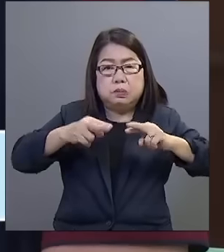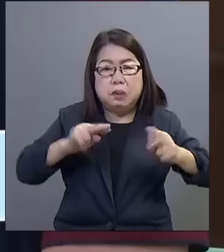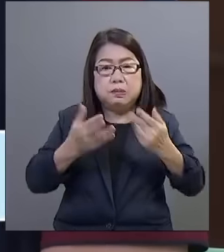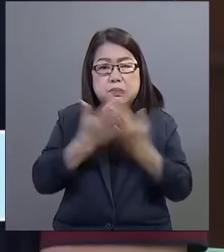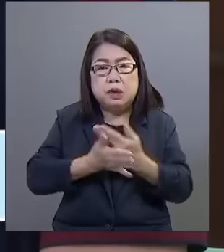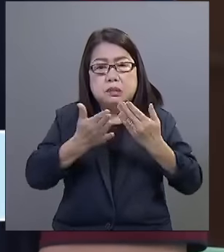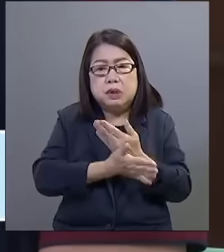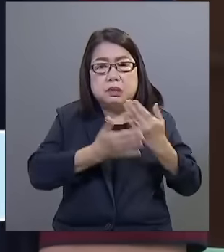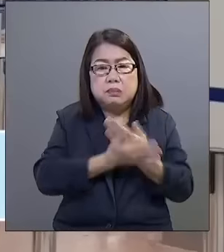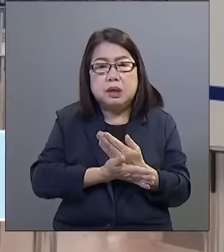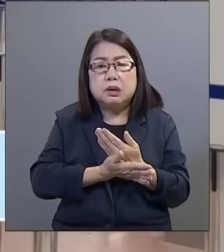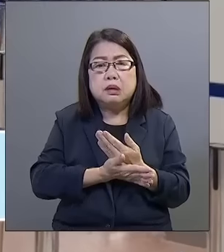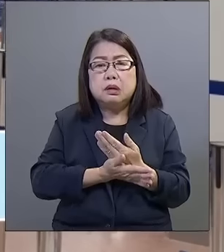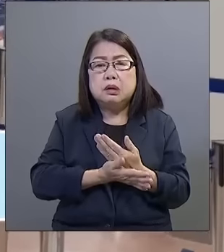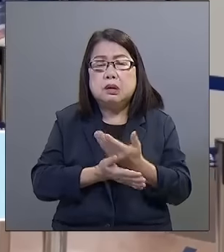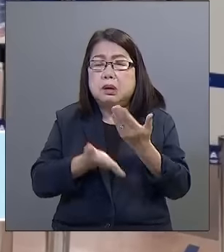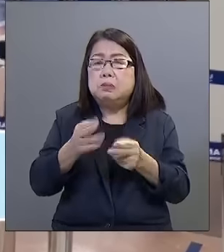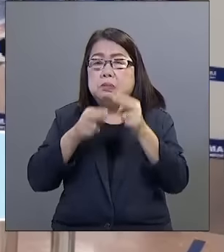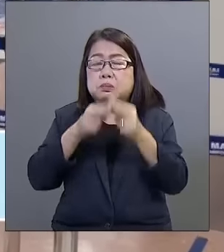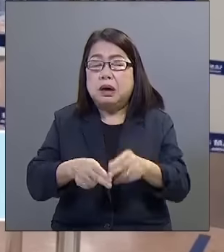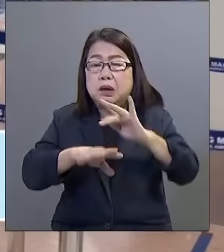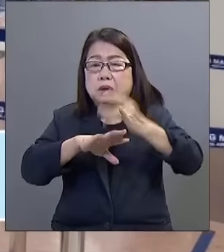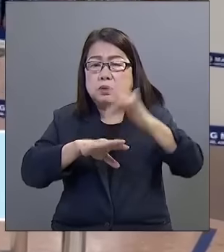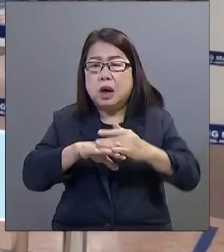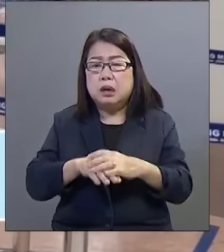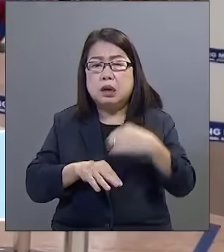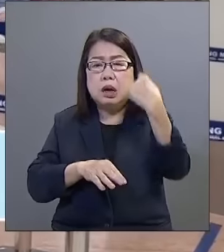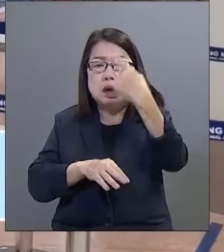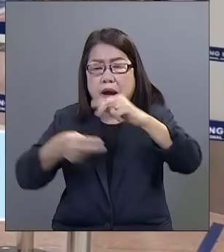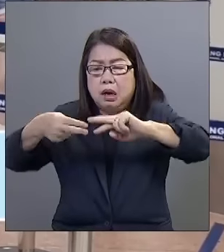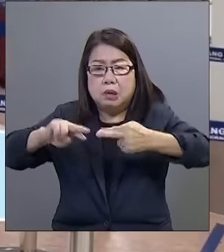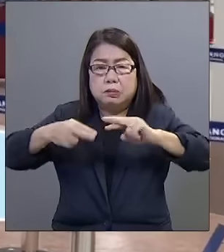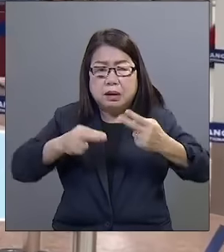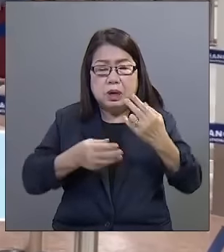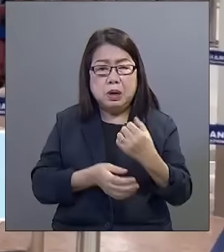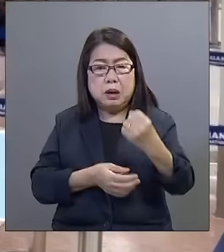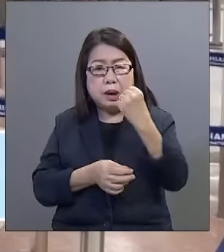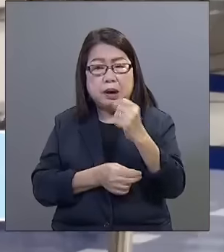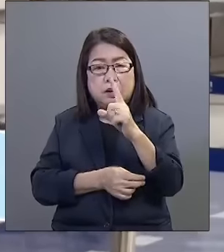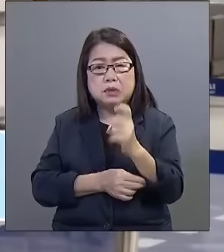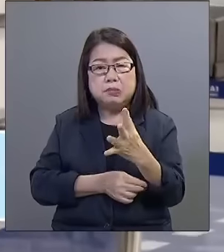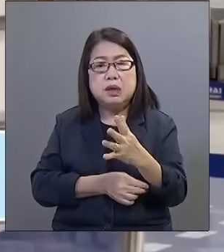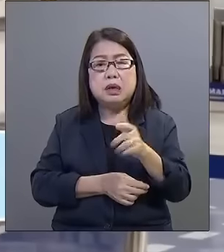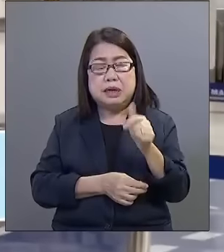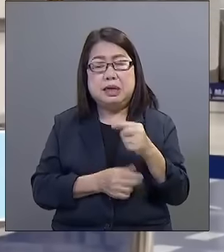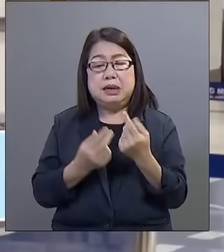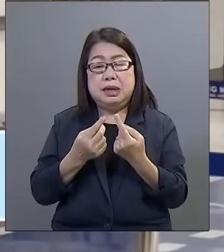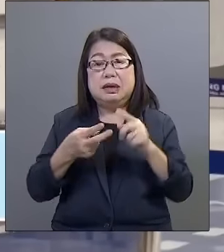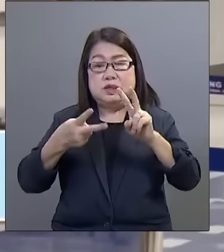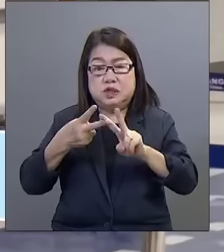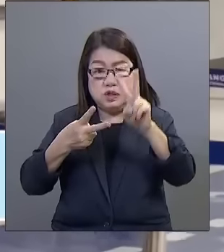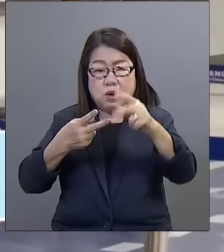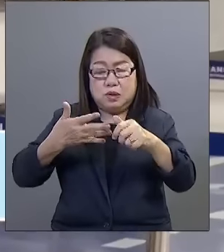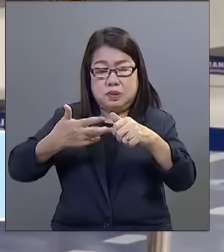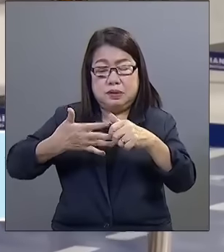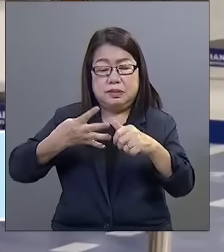เองตัวที่แข็งแรงที่สุดจะอยู่นะครับแล้วประการที่สองเนี่ยคือว่าภูมิคุ้มกันที่เราฉีดเข้าไปเนี่ยเริ่มล